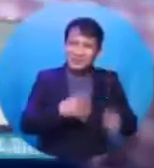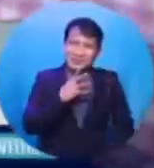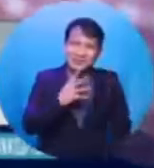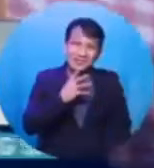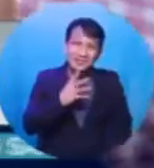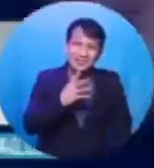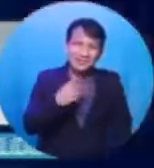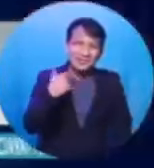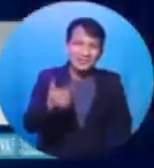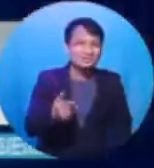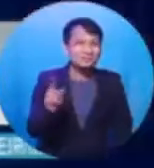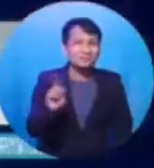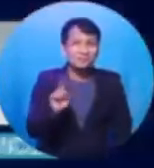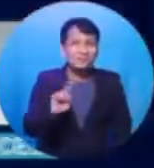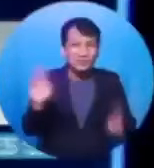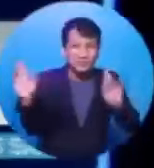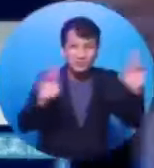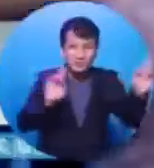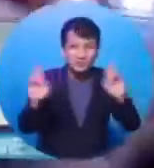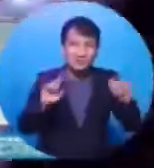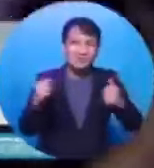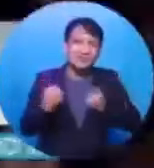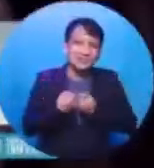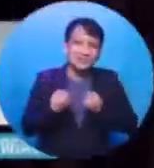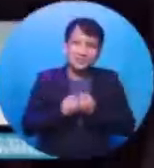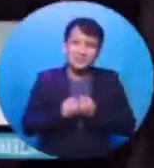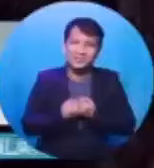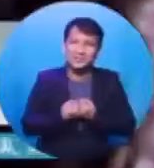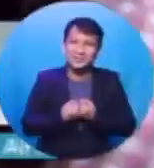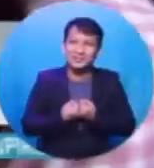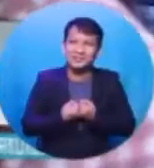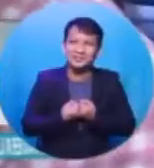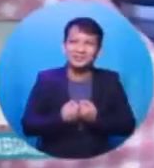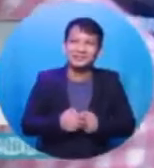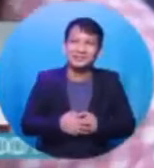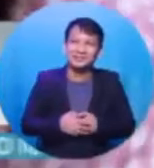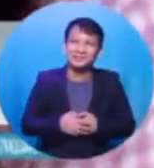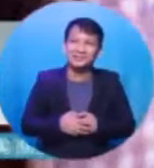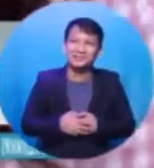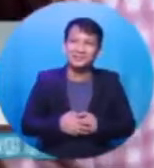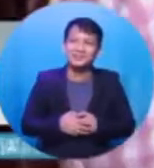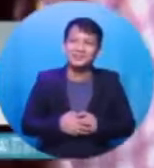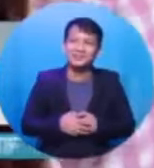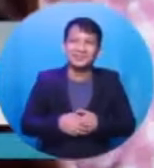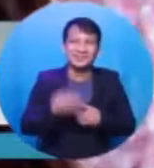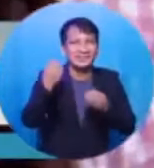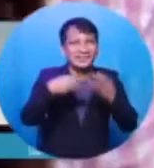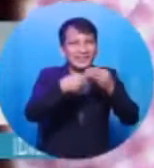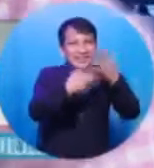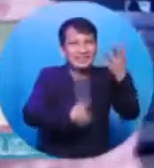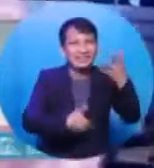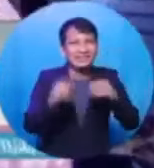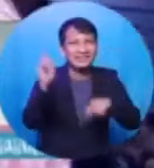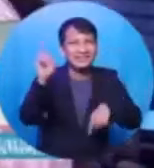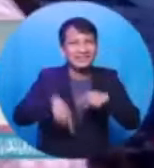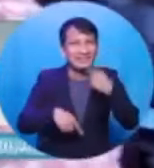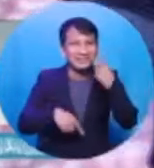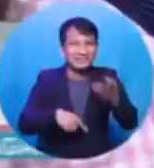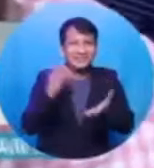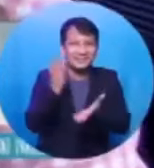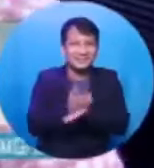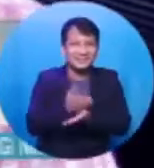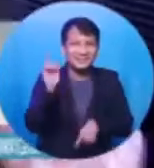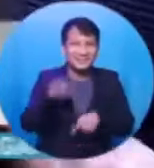ate, do? Sinasabi nga nila, ready na raw mag-boxing. At, ayan. Okay, dahil sa sobrang dami ng YouTube, hindi natin